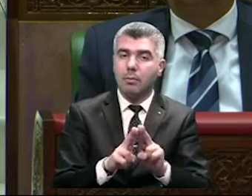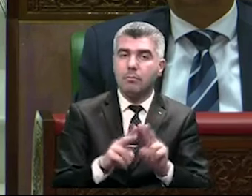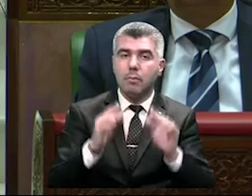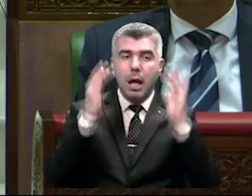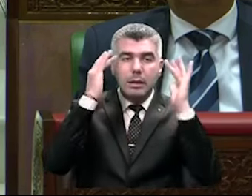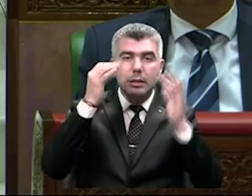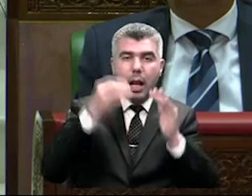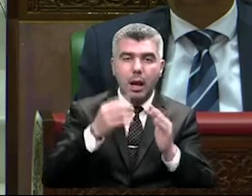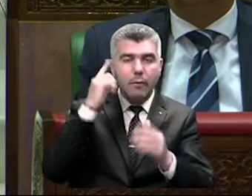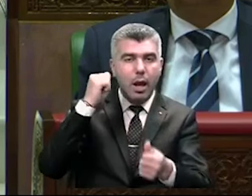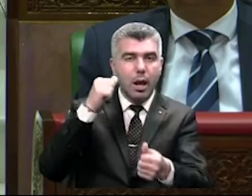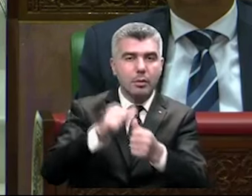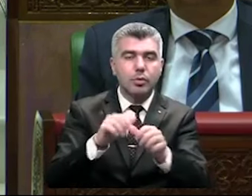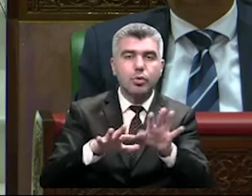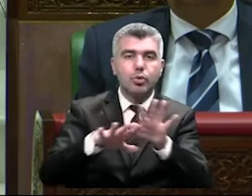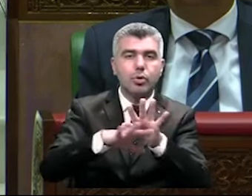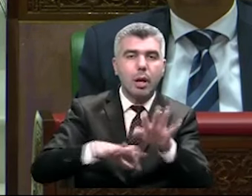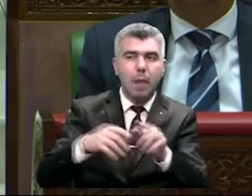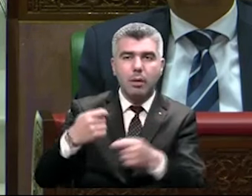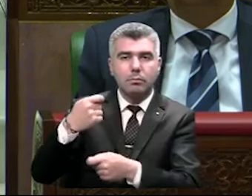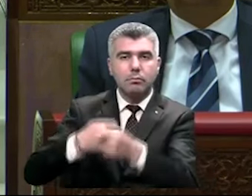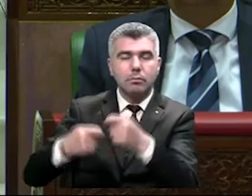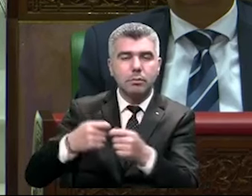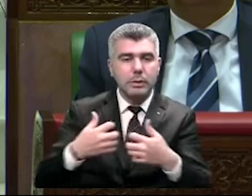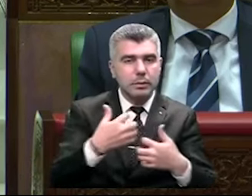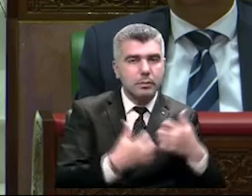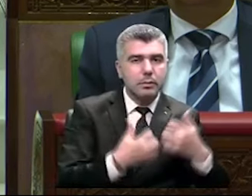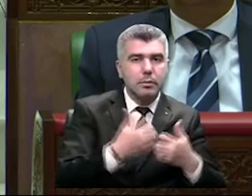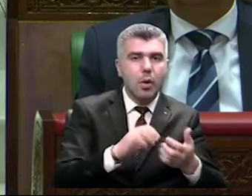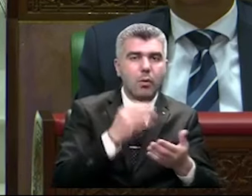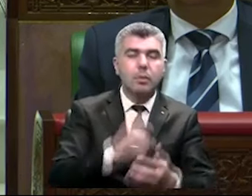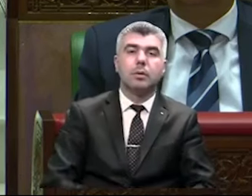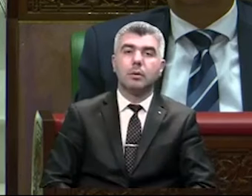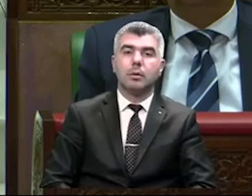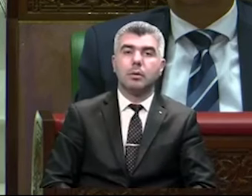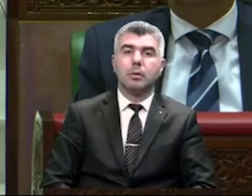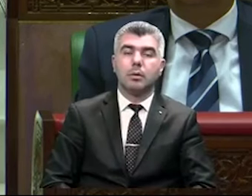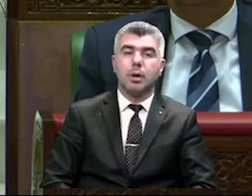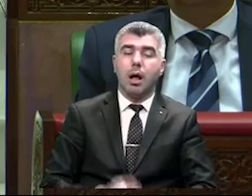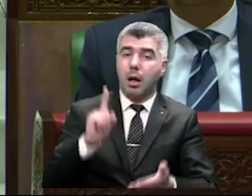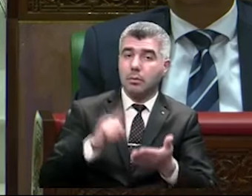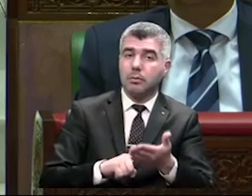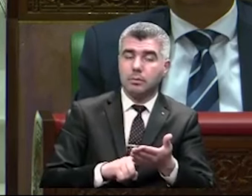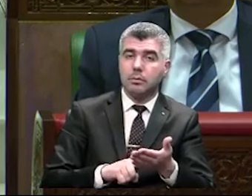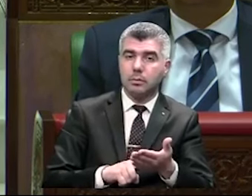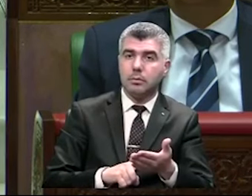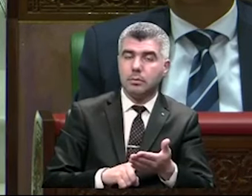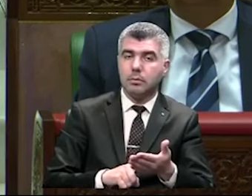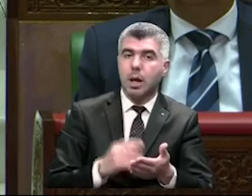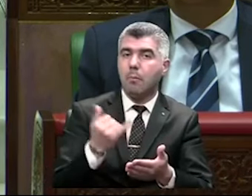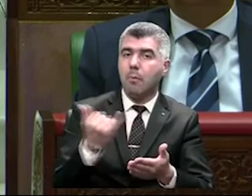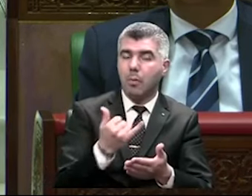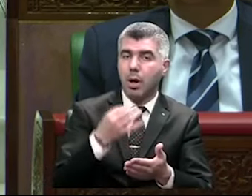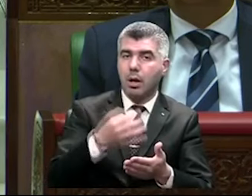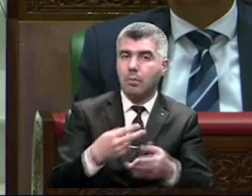الثقافيه والاجتماعيه والاقتصاديه عن الديناميه التي تعيشها البلاد وبالتالي يجب ان تعبر